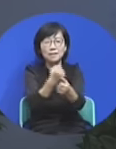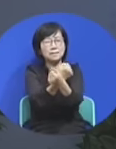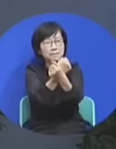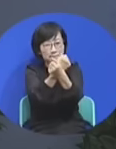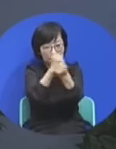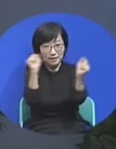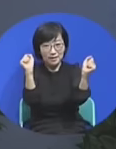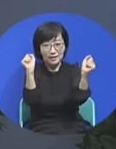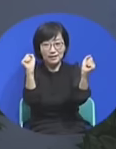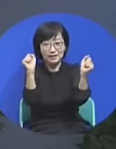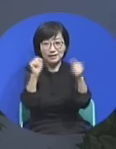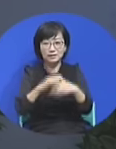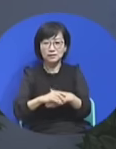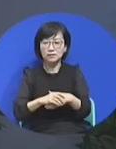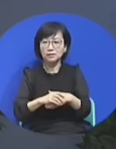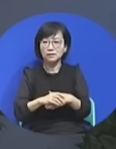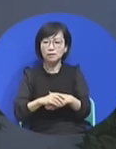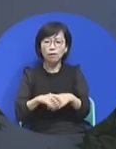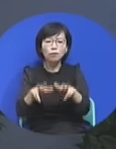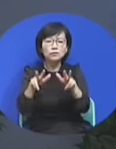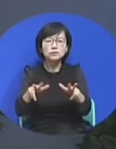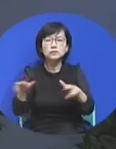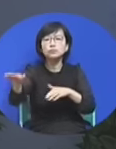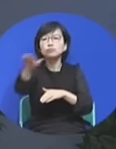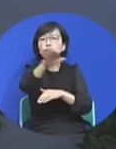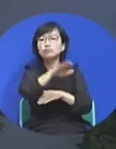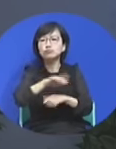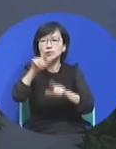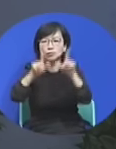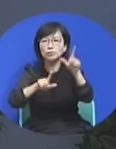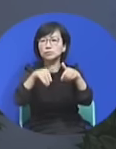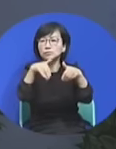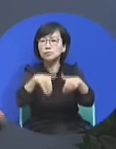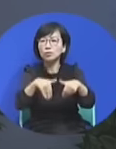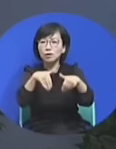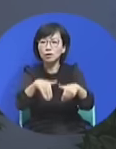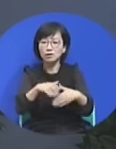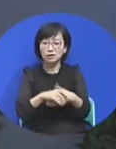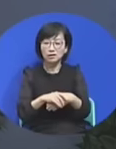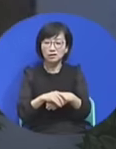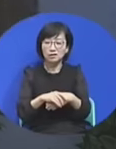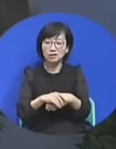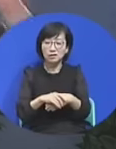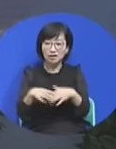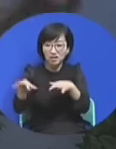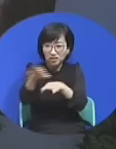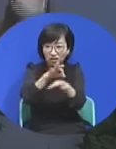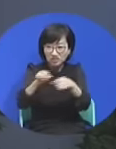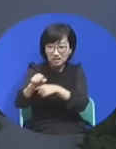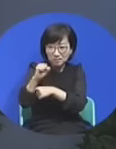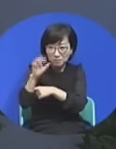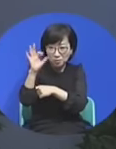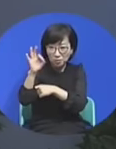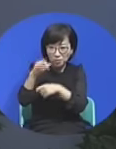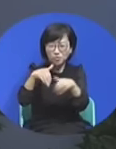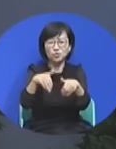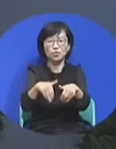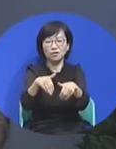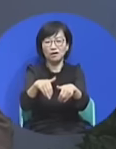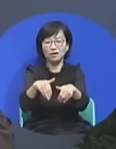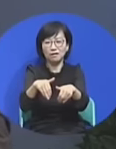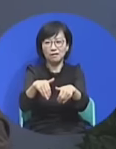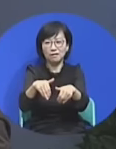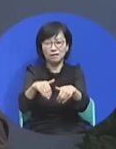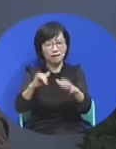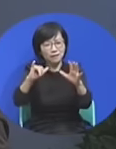slavery. 우리가 지금 노예 아닙니까? We are enslaved too. 경제 노예지요. 세상의 노예가 되는데 그 노예에서 빠져나와 버리게 되는 겁니다. We are